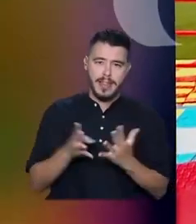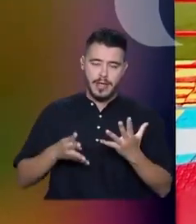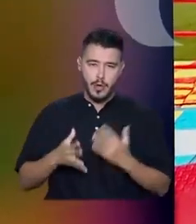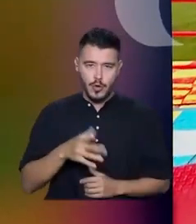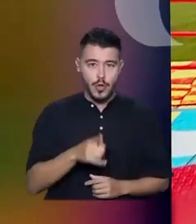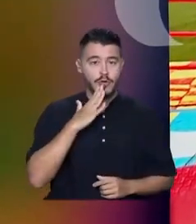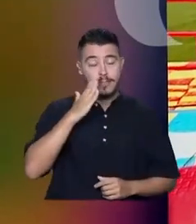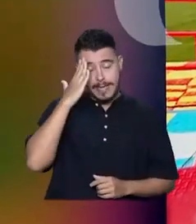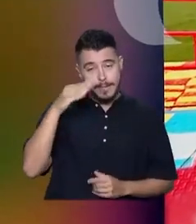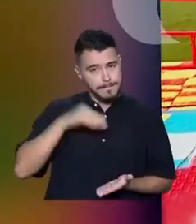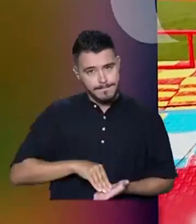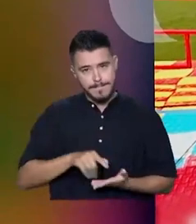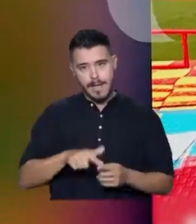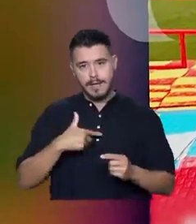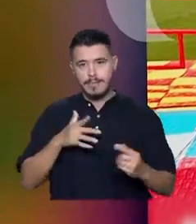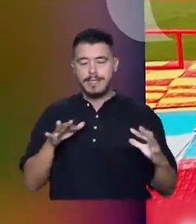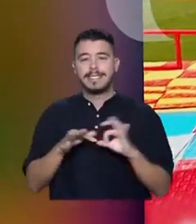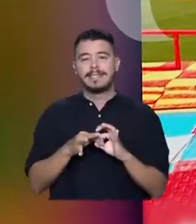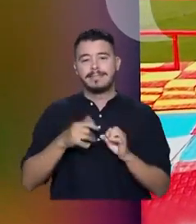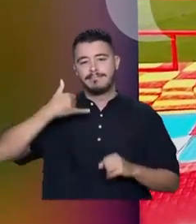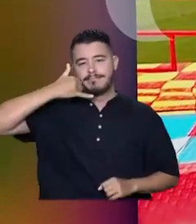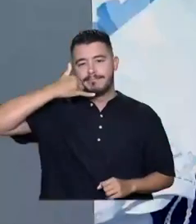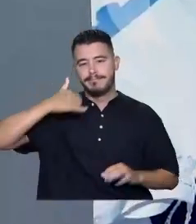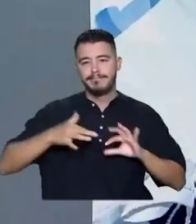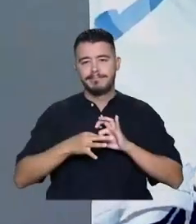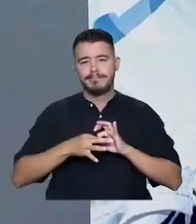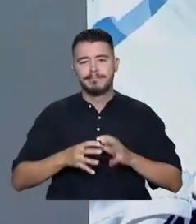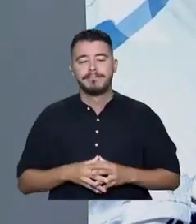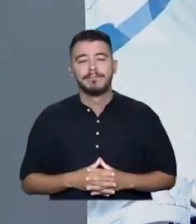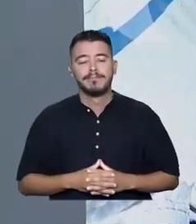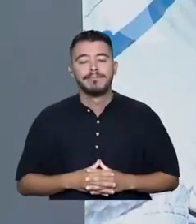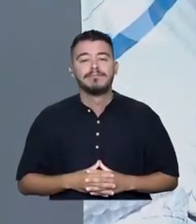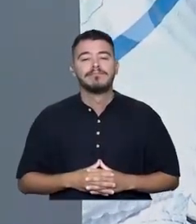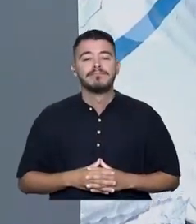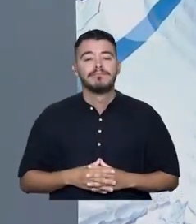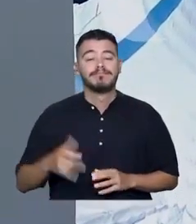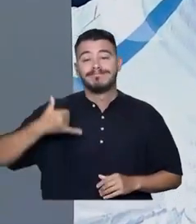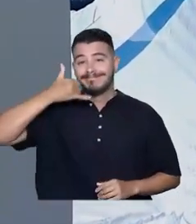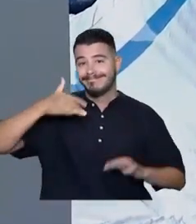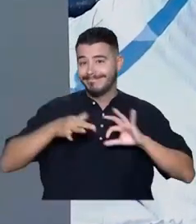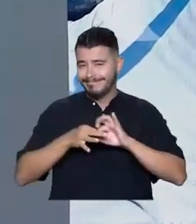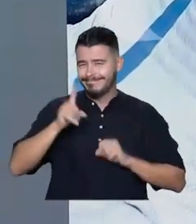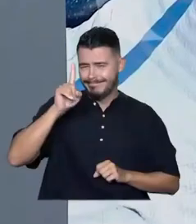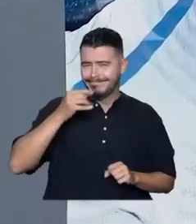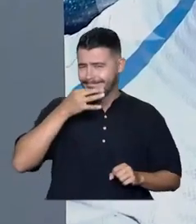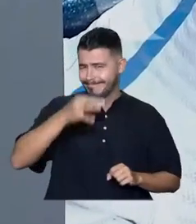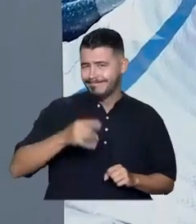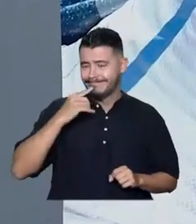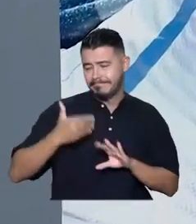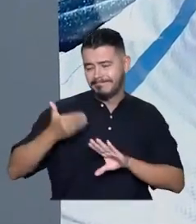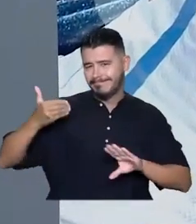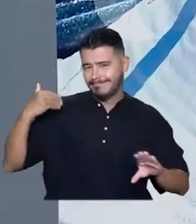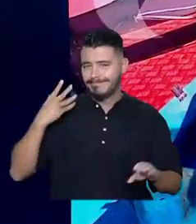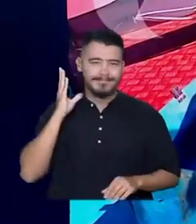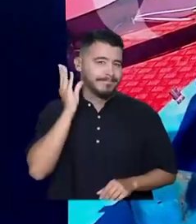Γιώργο, καλησπέρα σας. Καλησπέρα. Πείτε μας. Μια διευκρίνηση, επειδή έχω ακούσει τους συνηγόρους